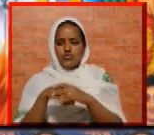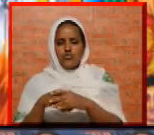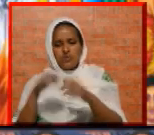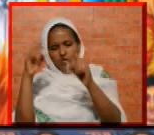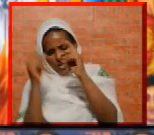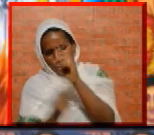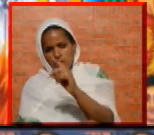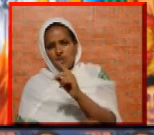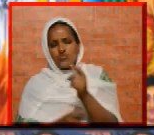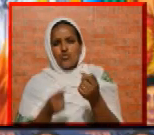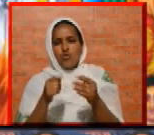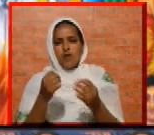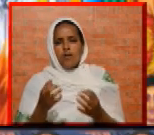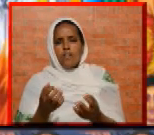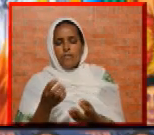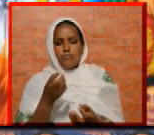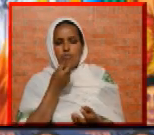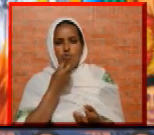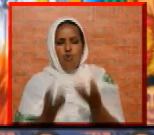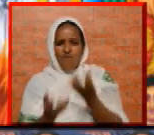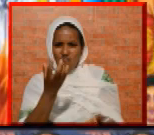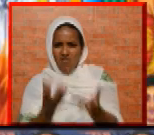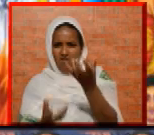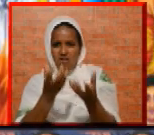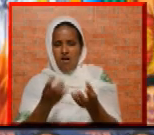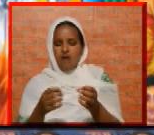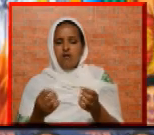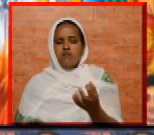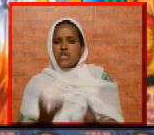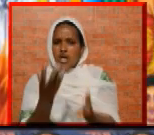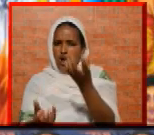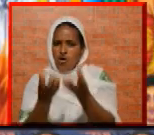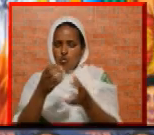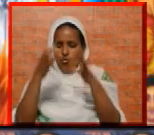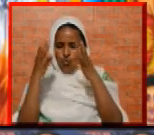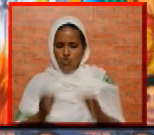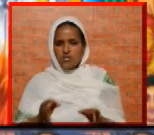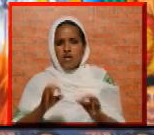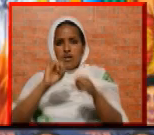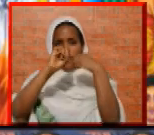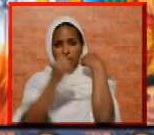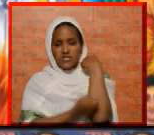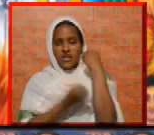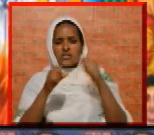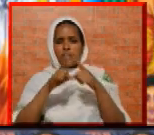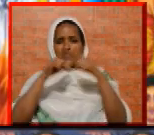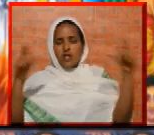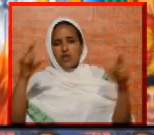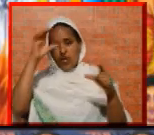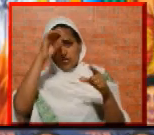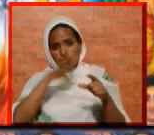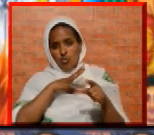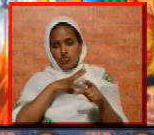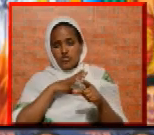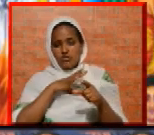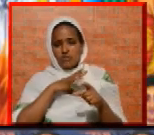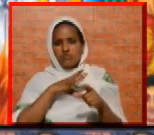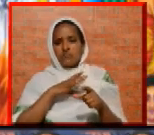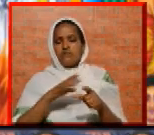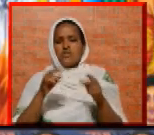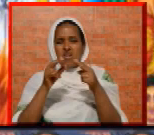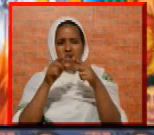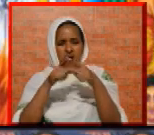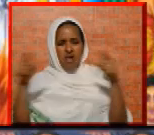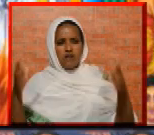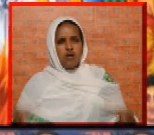እሳት እንዲቀጡ በፈላ ውሃ እንዲቀቀሉ በወሰነው ውሳኔ መሰረት ትልቅ ሰዎችን ሊውጥ